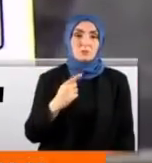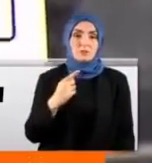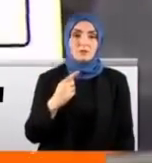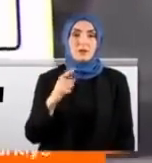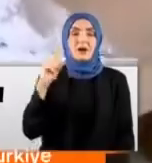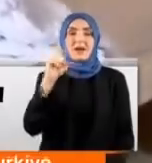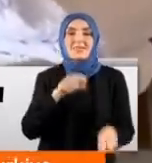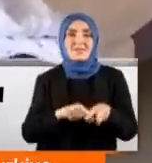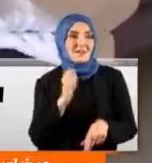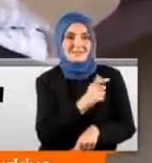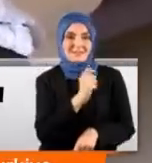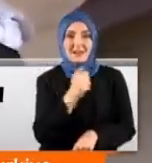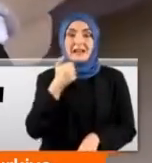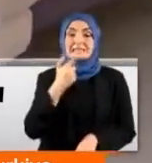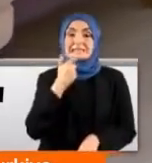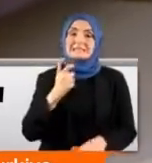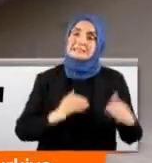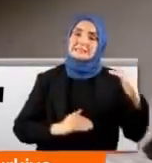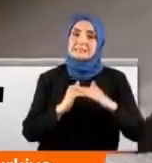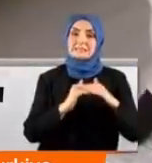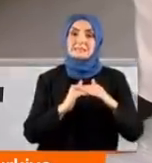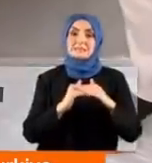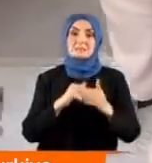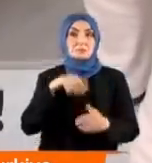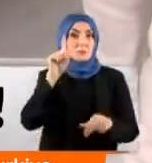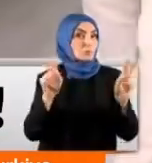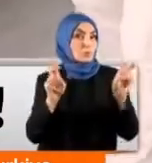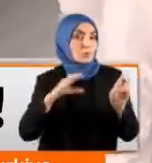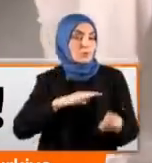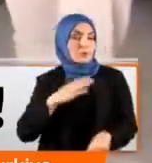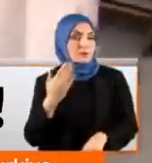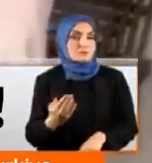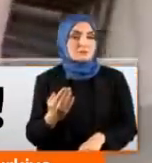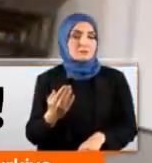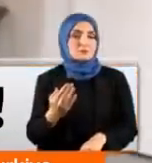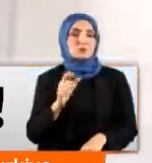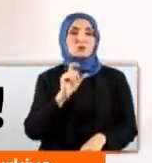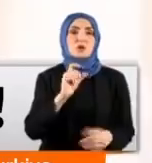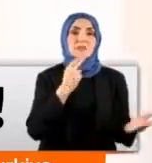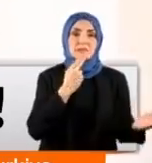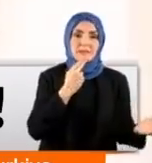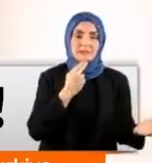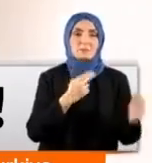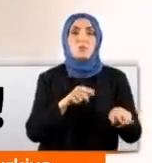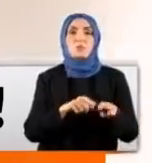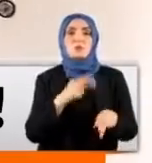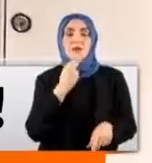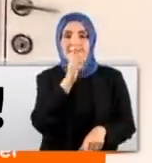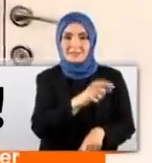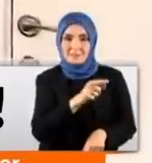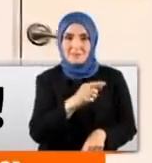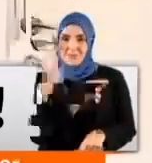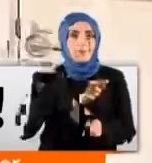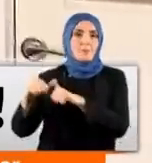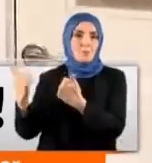sınırlandırılması gündemde. İkinci eş durumundan mağdur olanlar da var. Örneğin Canan Hanım ve Nur Hanım ikinci eş yani eşleri nafaka ödemek